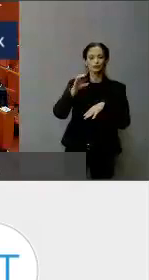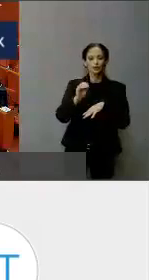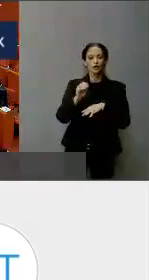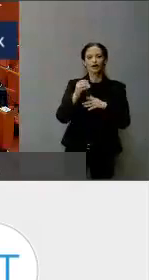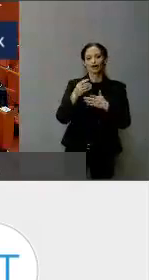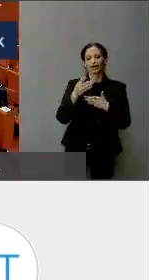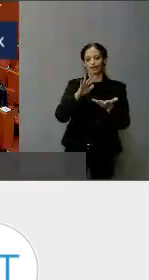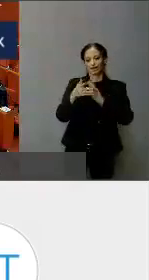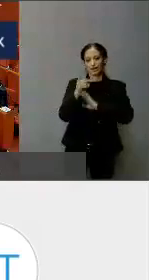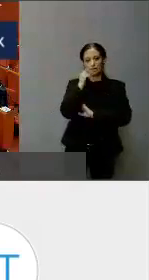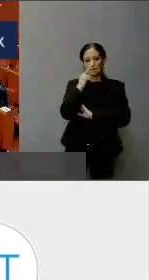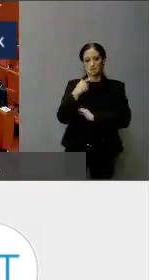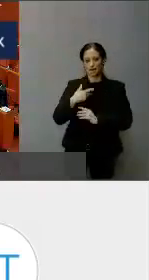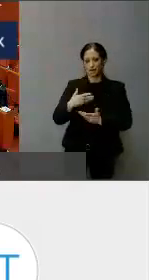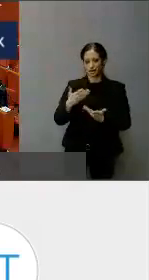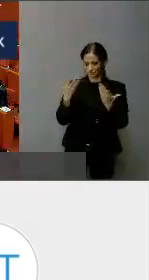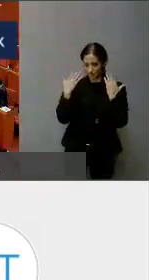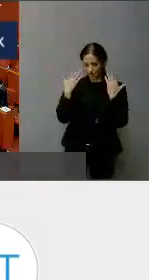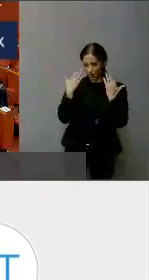auguri davvero